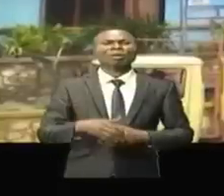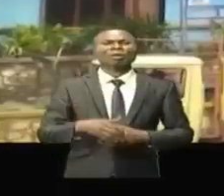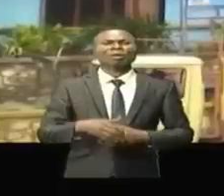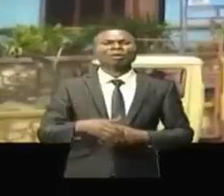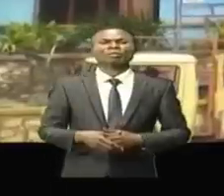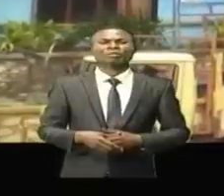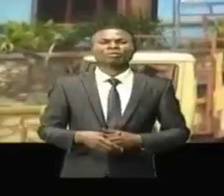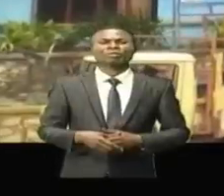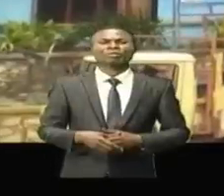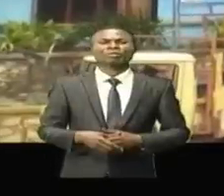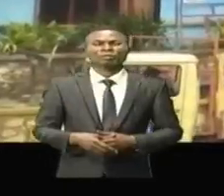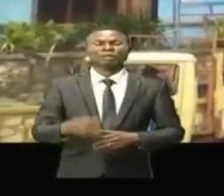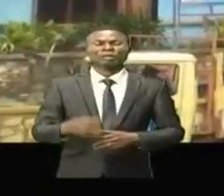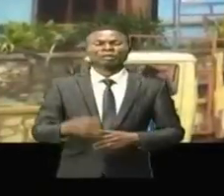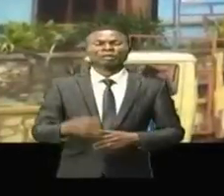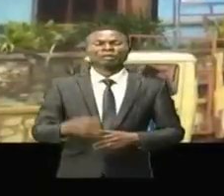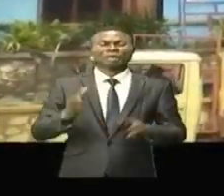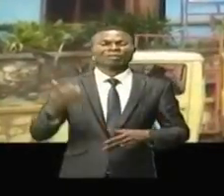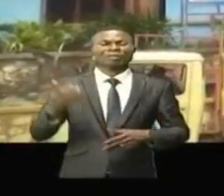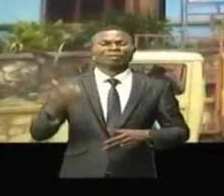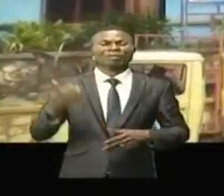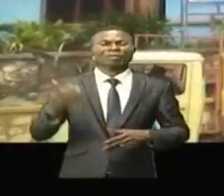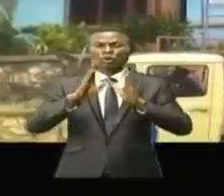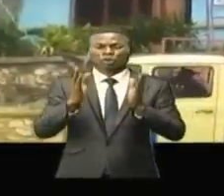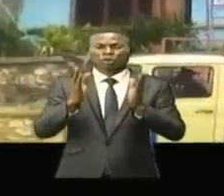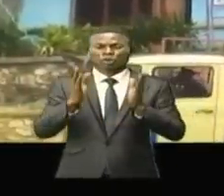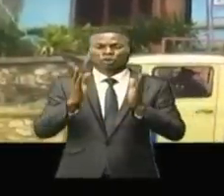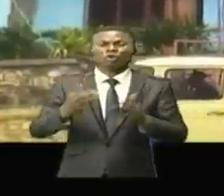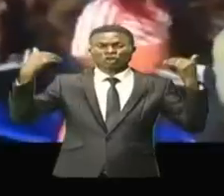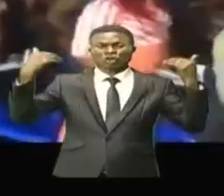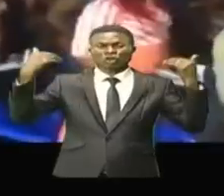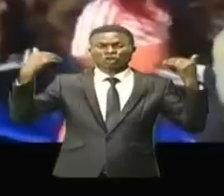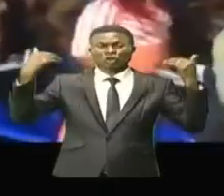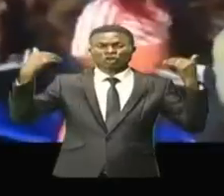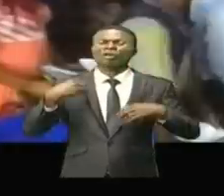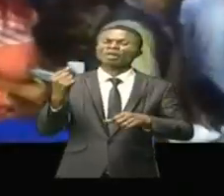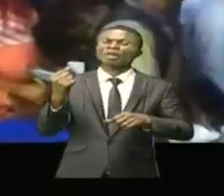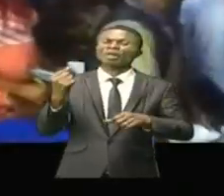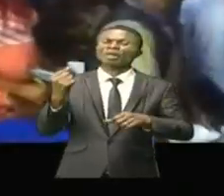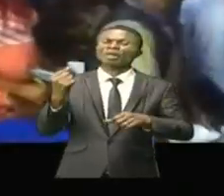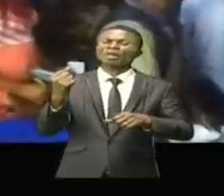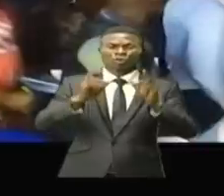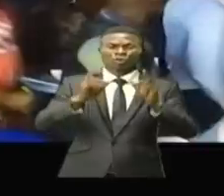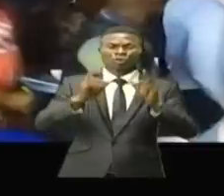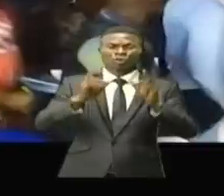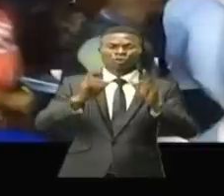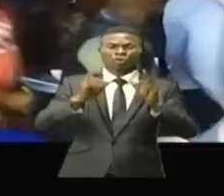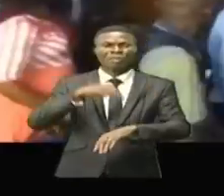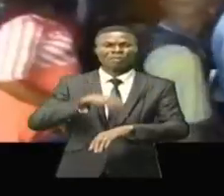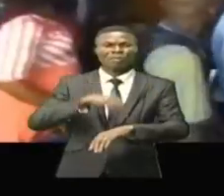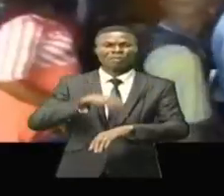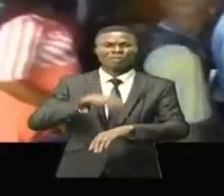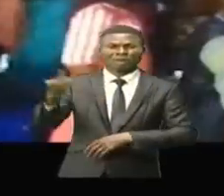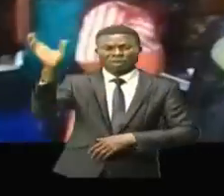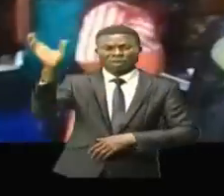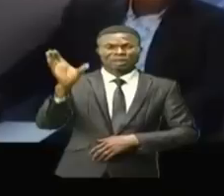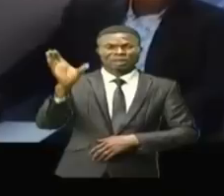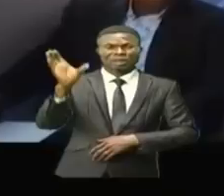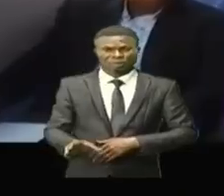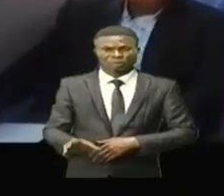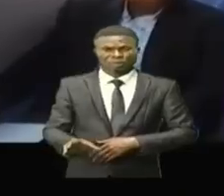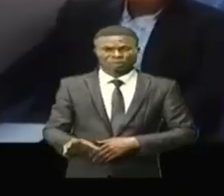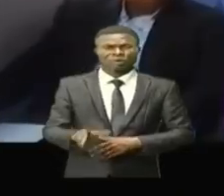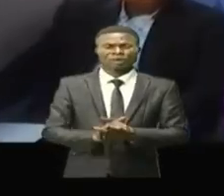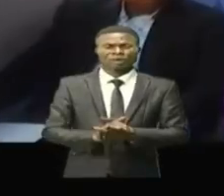Doter un panel de fonctionnaires de l'État, tous agents et cadres des administrations communales et urbaines, de la ville portuaire de Matadi au Congo central, des